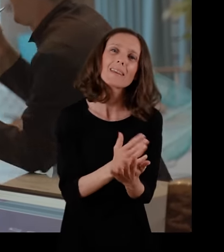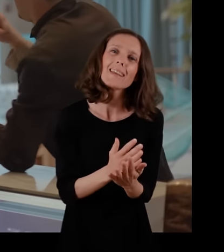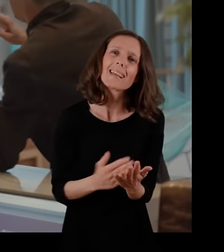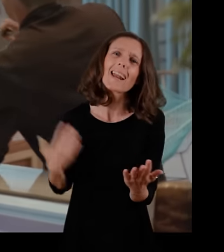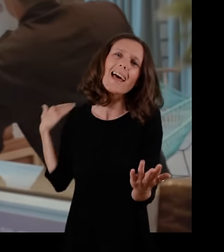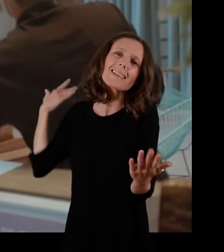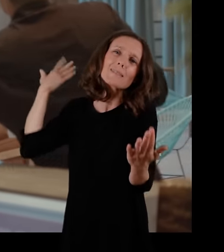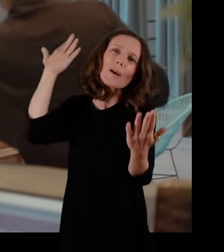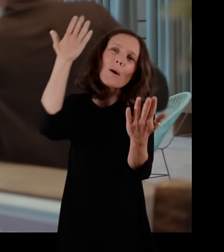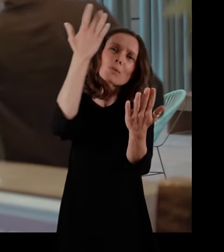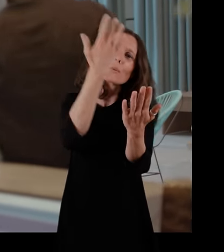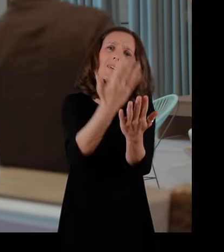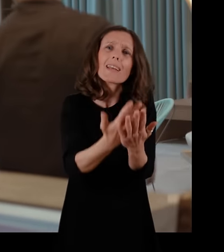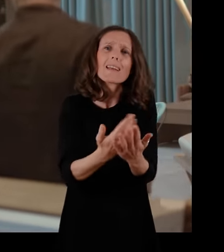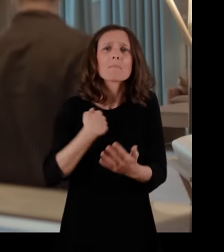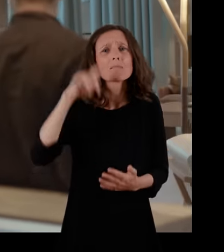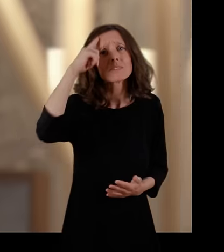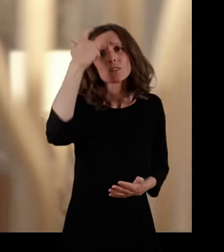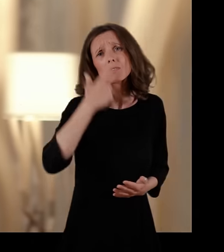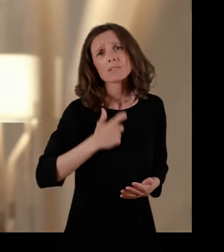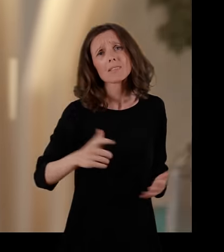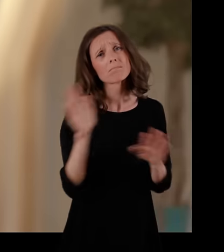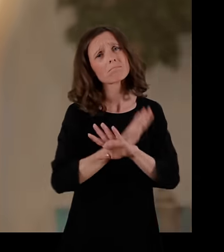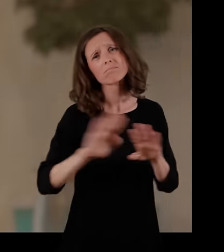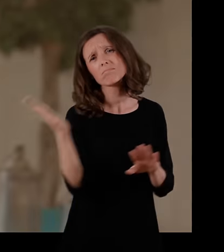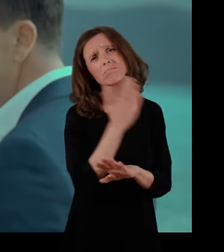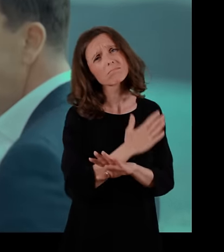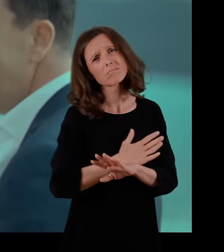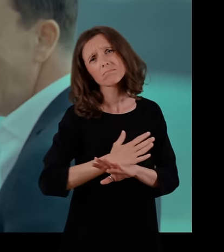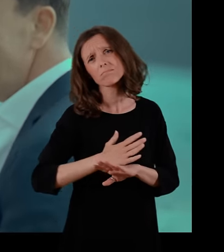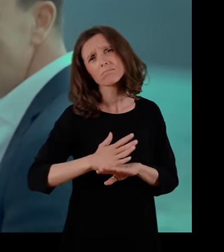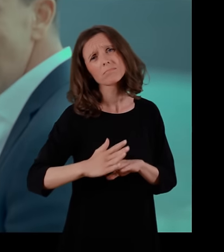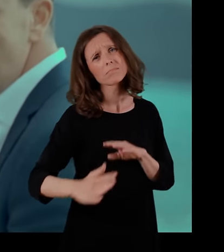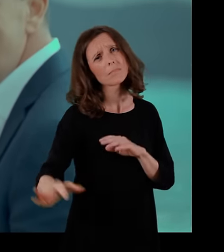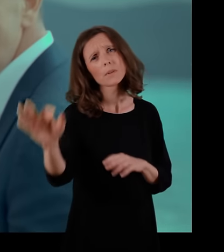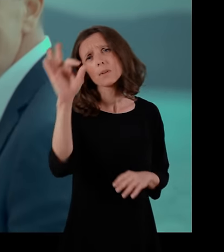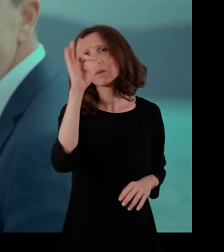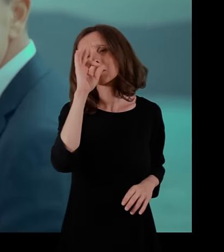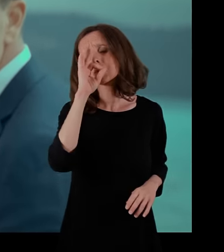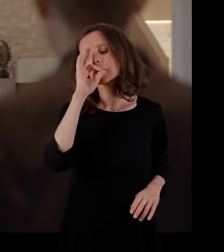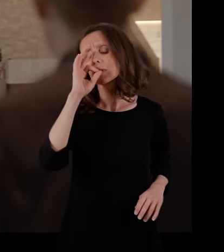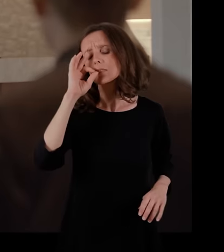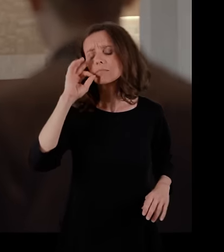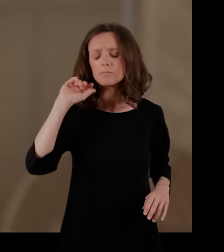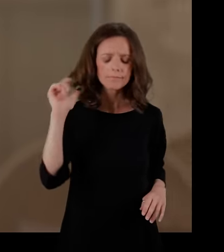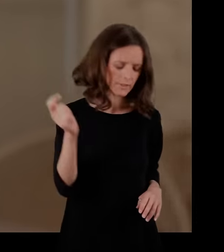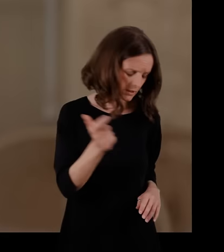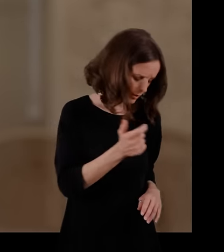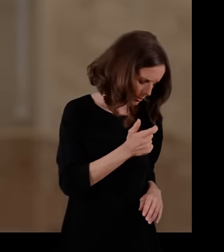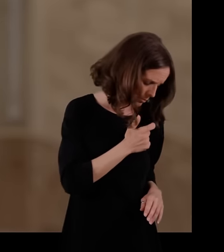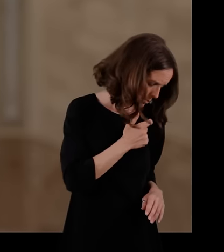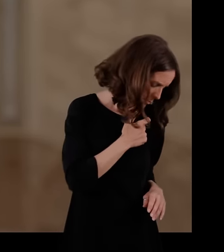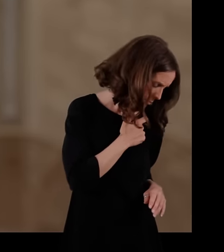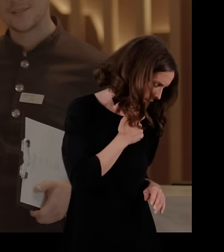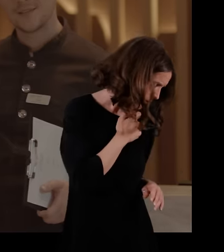si bila sve ovo vrijeme, mislio sam da je kasno već.